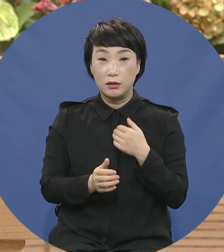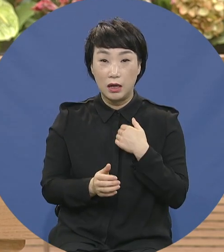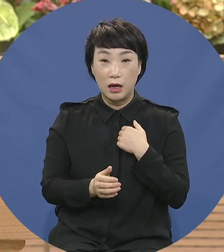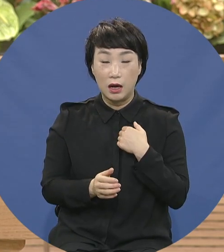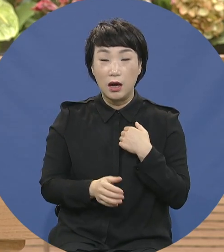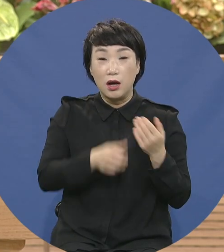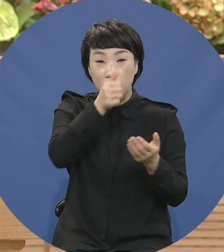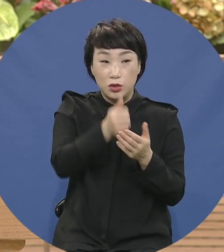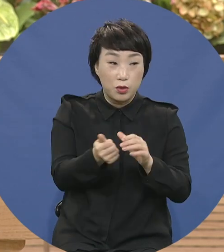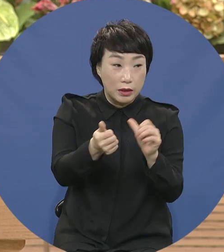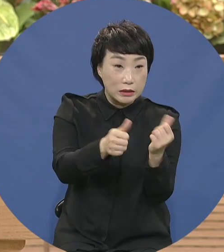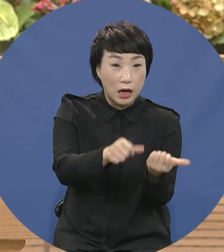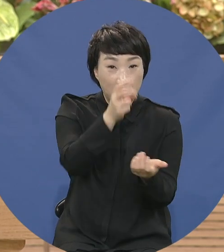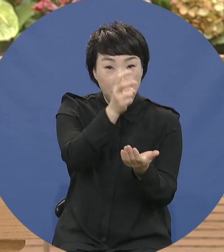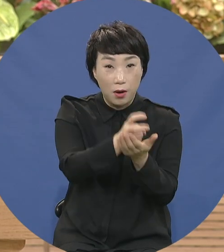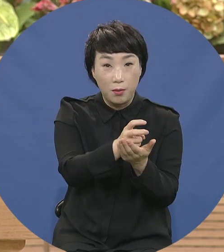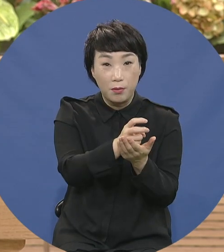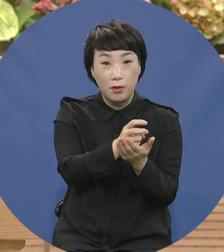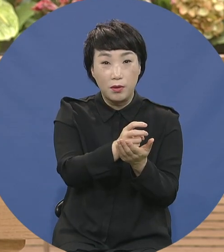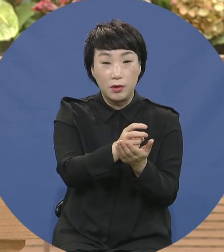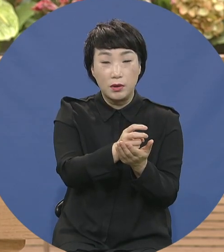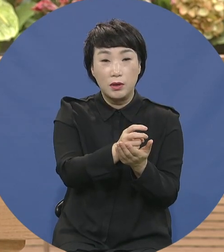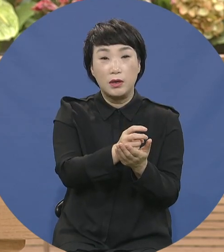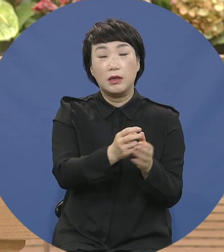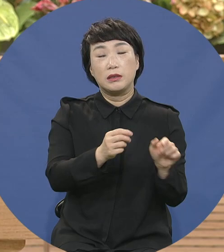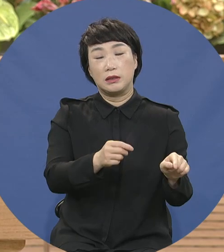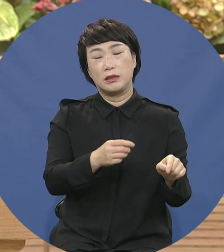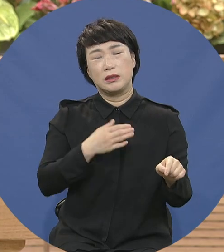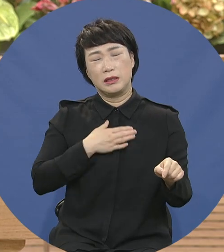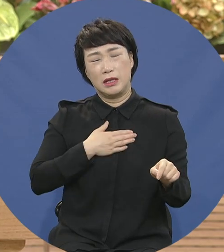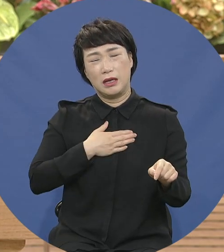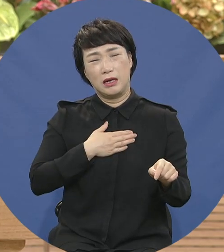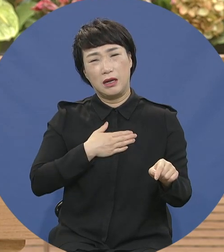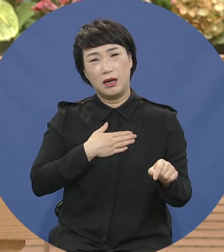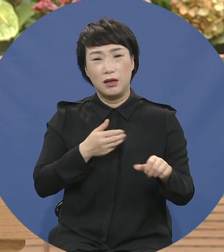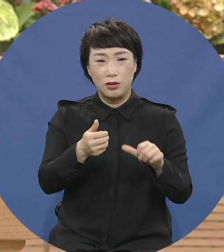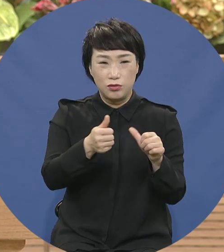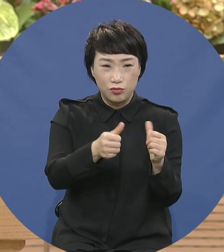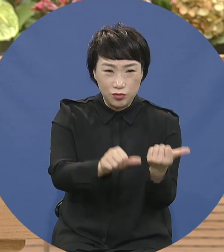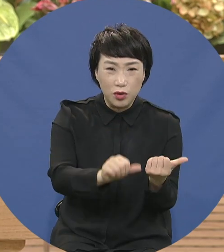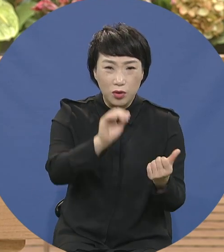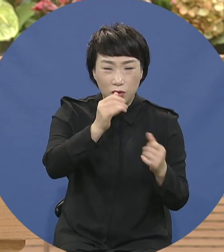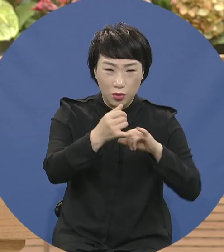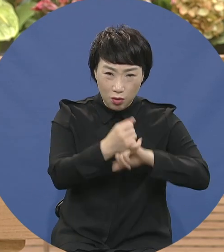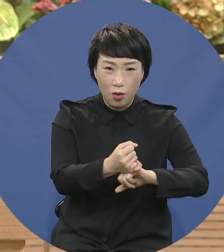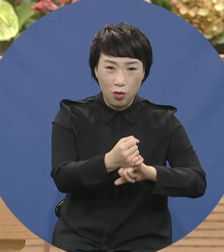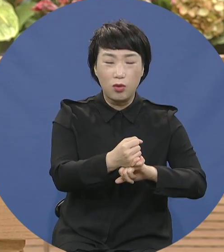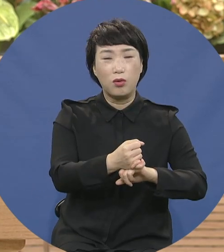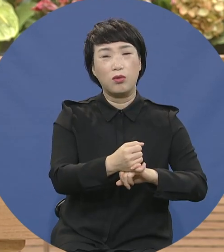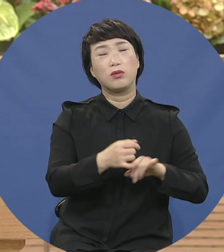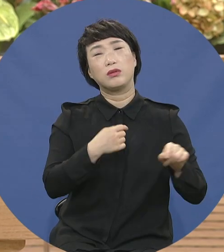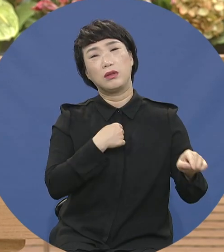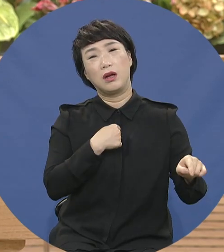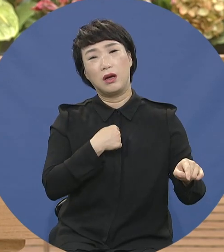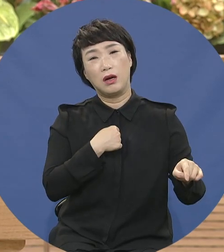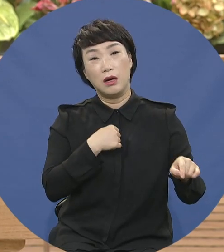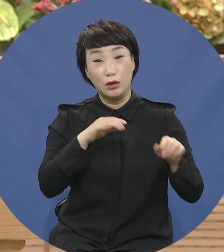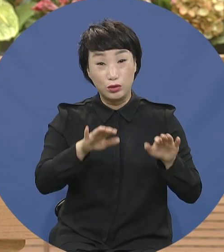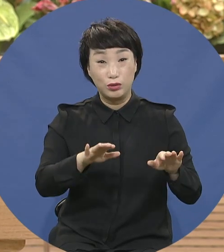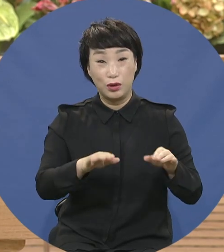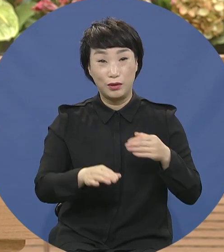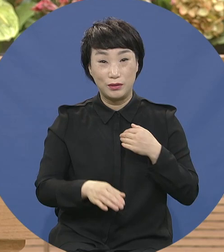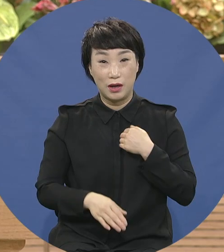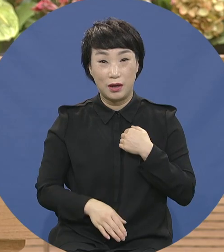본인들이 죄와 사망의 법에서 반드시 죽게 된 자인데